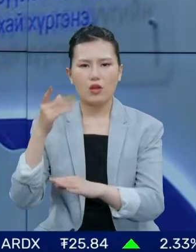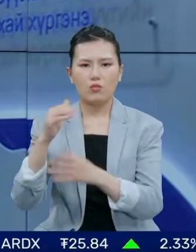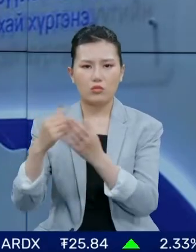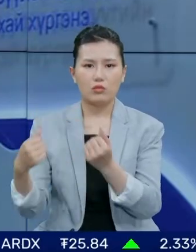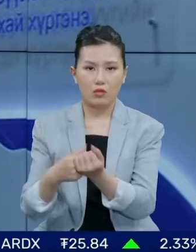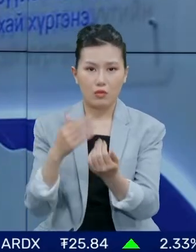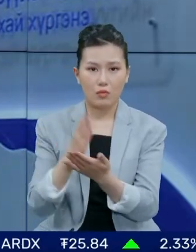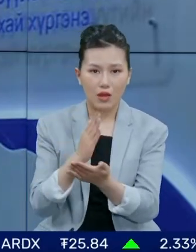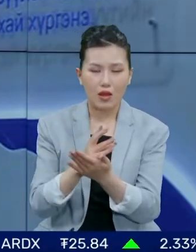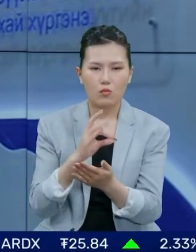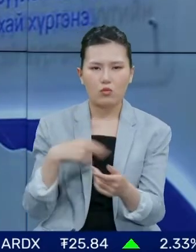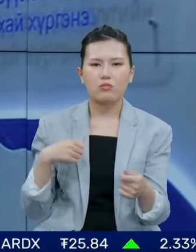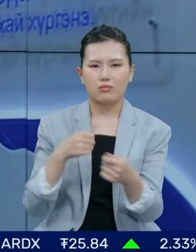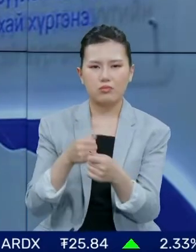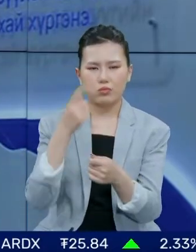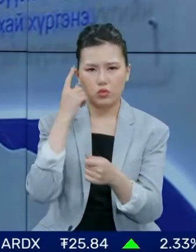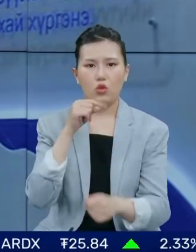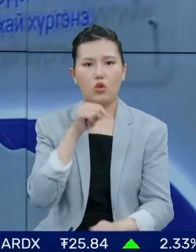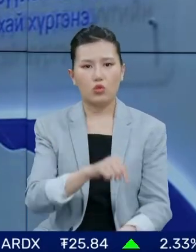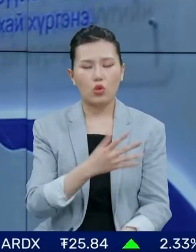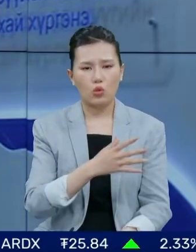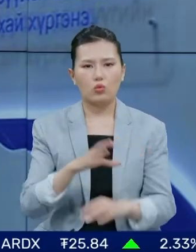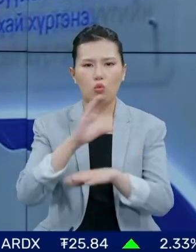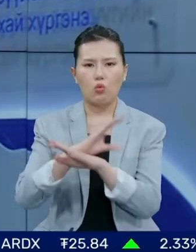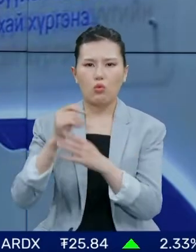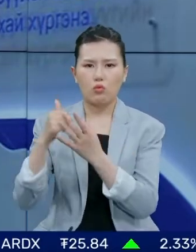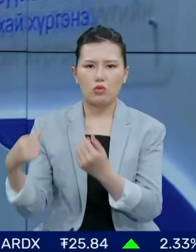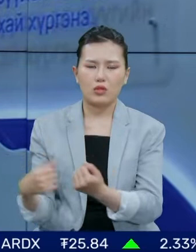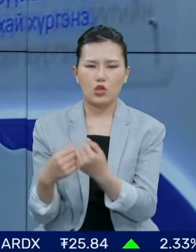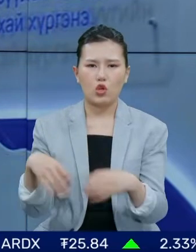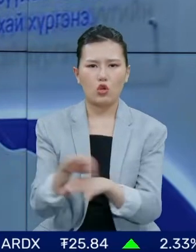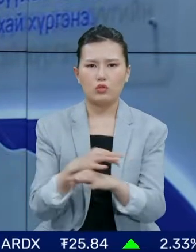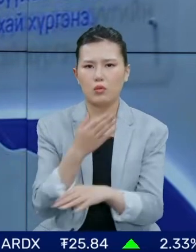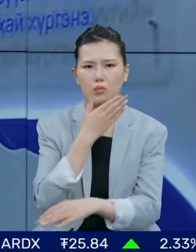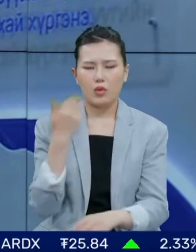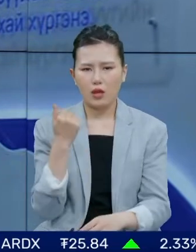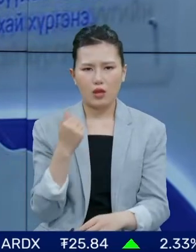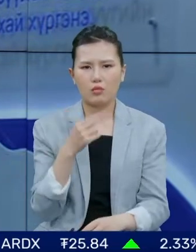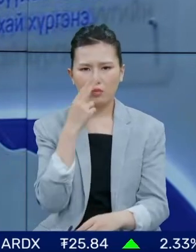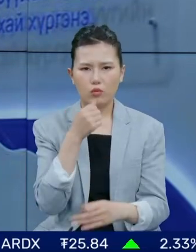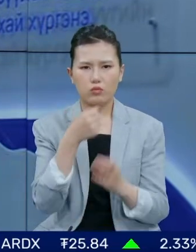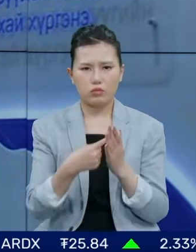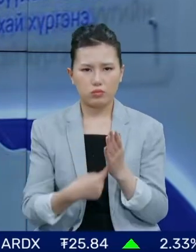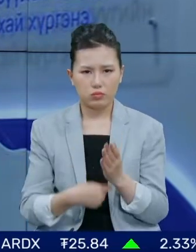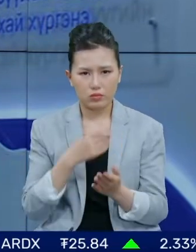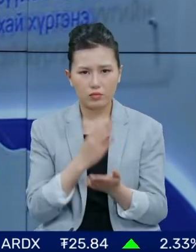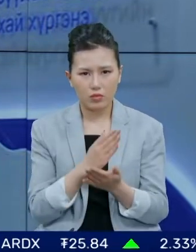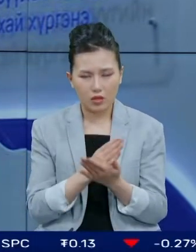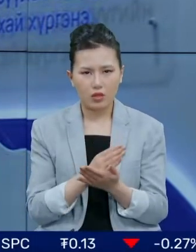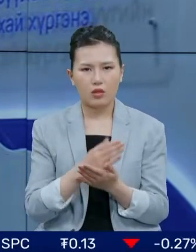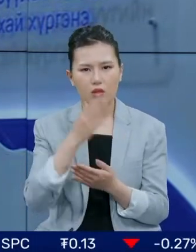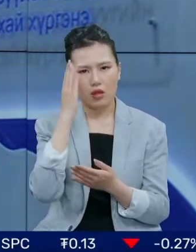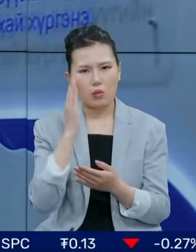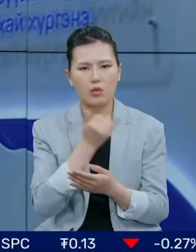шалгаруулалтад орж байгаа хүүхдүүдийн ихэнх нь суралцах гэж байгаа сургуулиасаа тэтгэлэг авч чадаагүйг сонгон шалгаруулалтад оролцож байгаа зарим хүүхдүүдийн эцэг эхчүүд